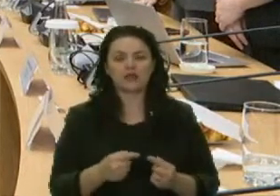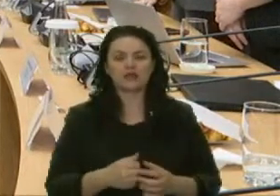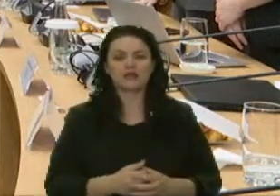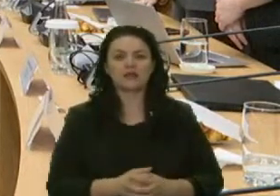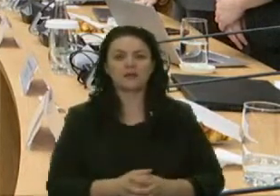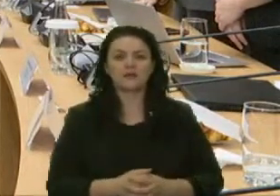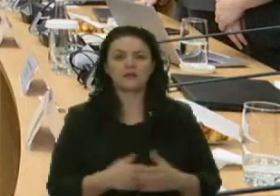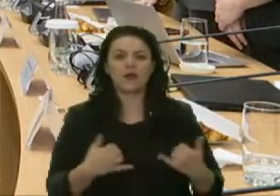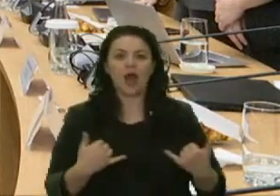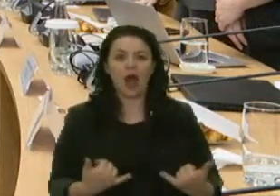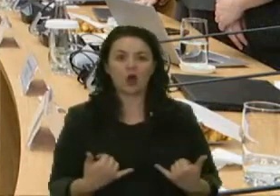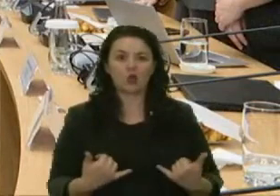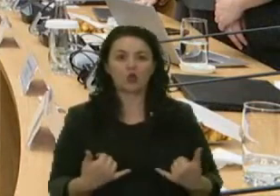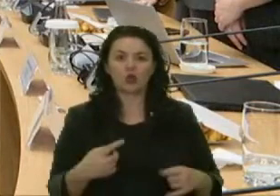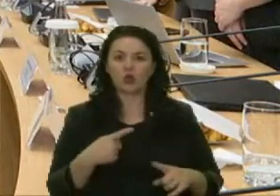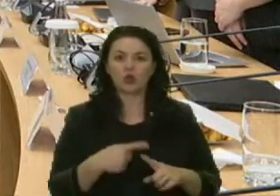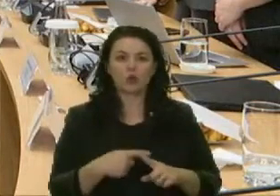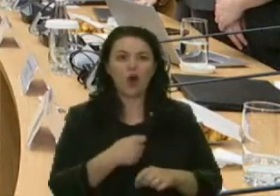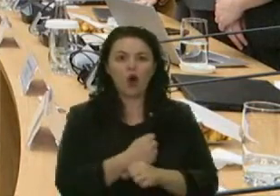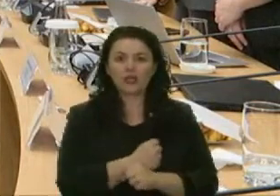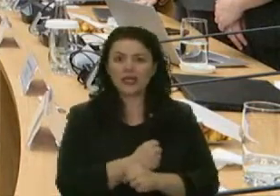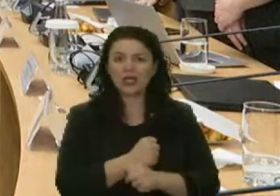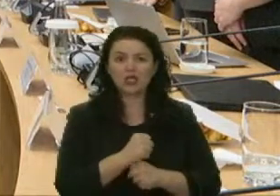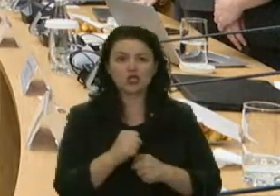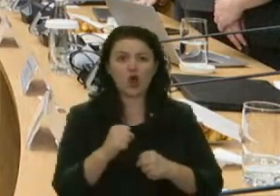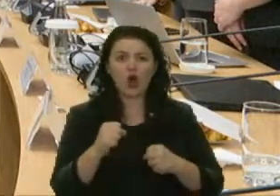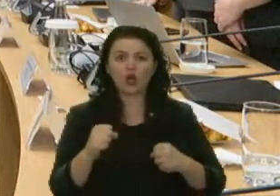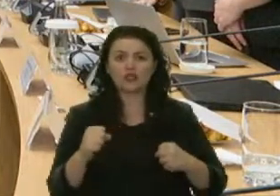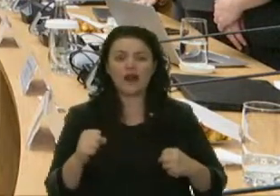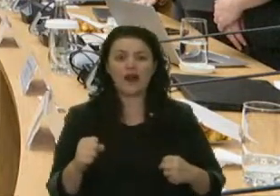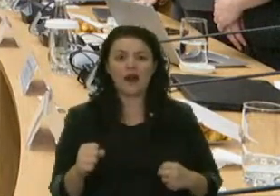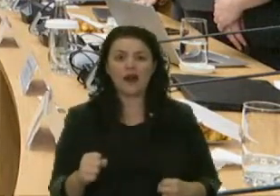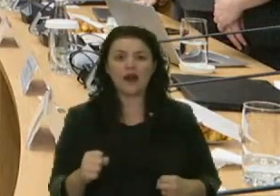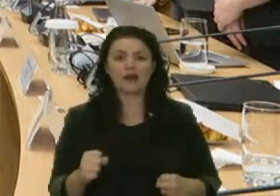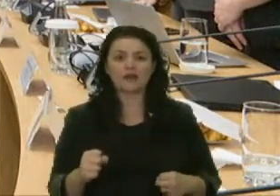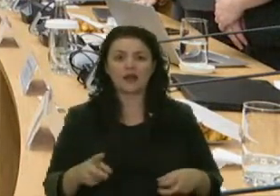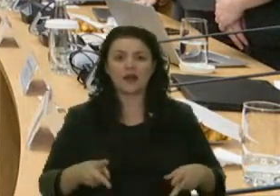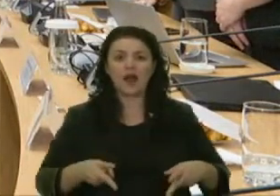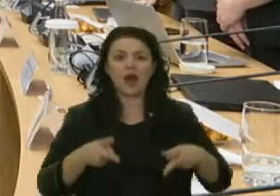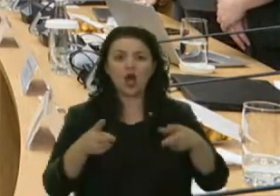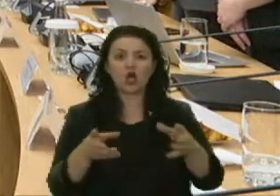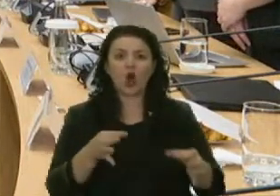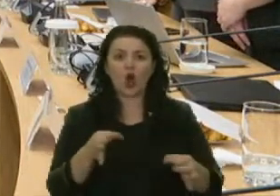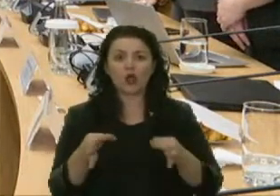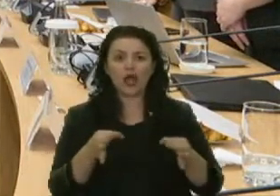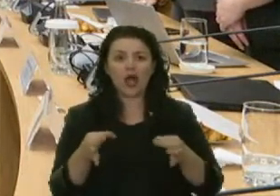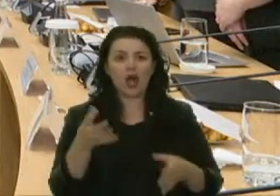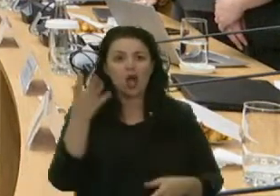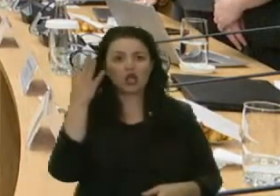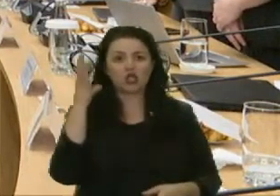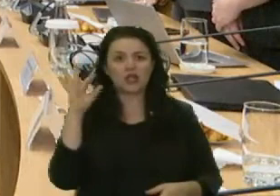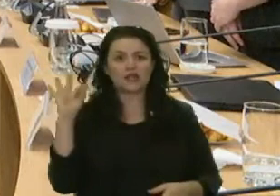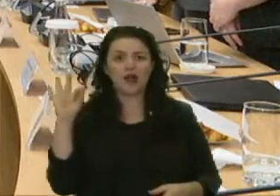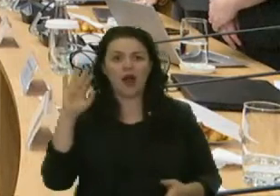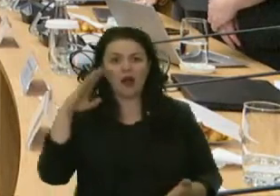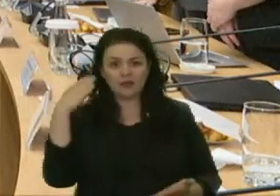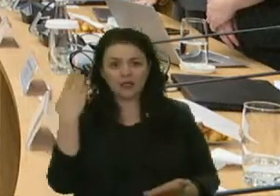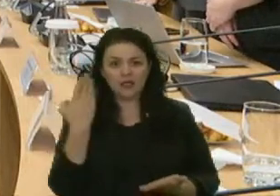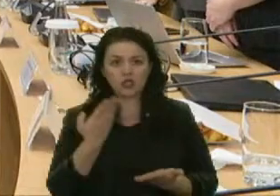dușman acum vn cea datată priește